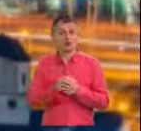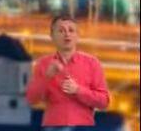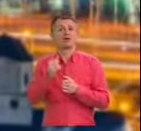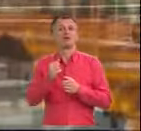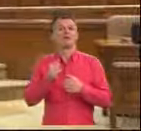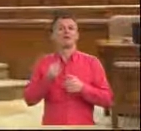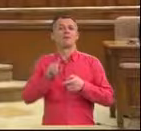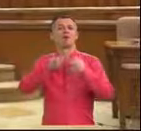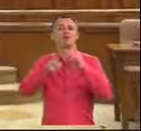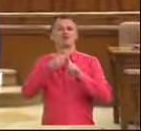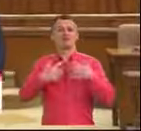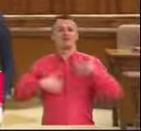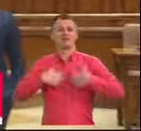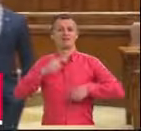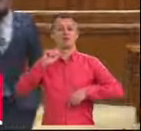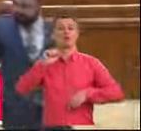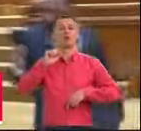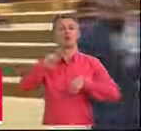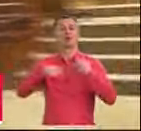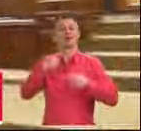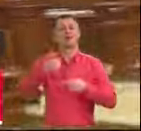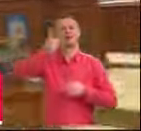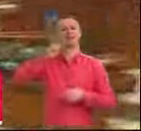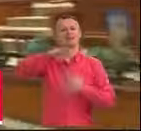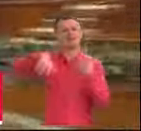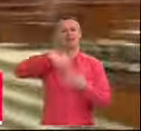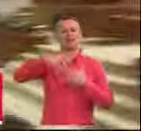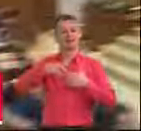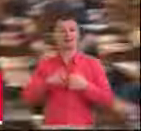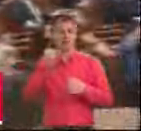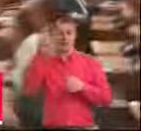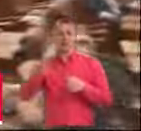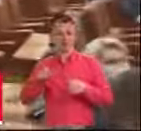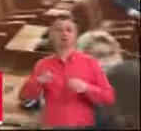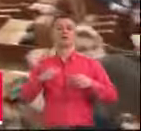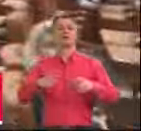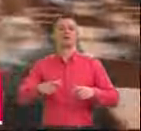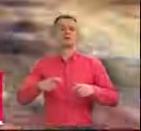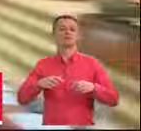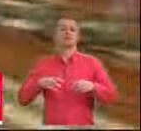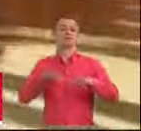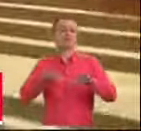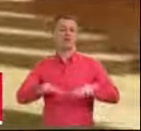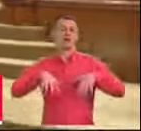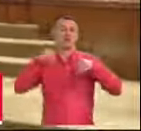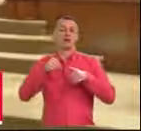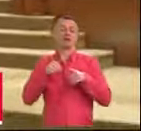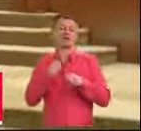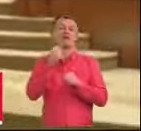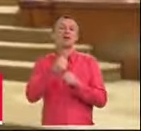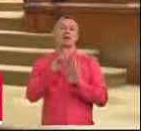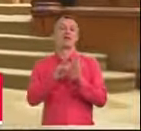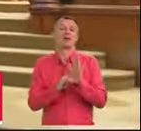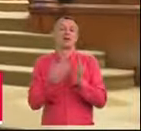agresivi. După scandalul de ieri din plenul Parlamentului, deputații partidelor de la guvernare au înaintat un proiect care reglementează conduita în